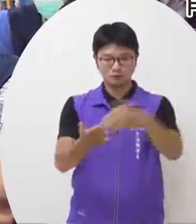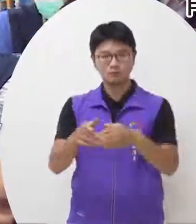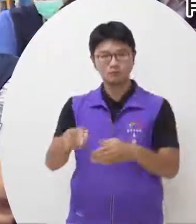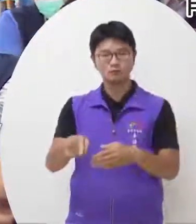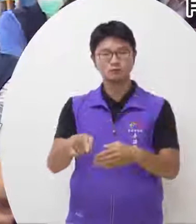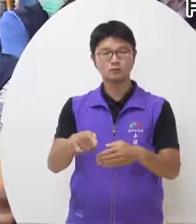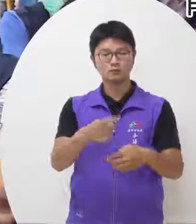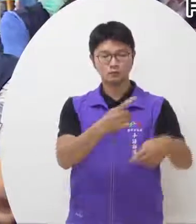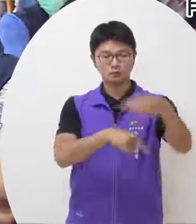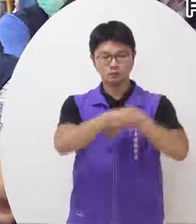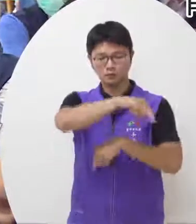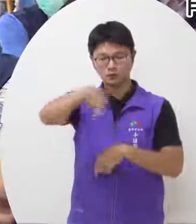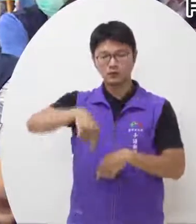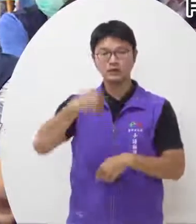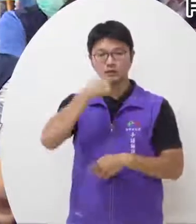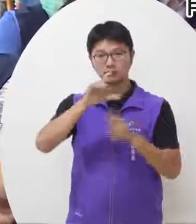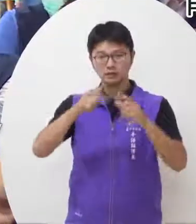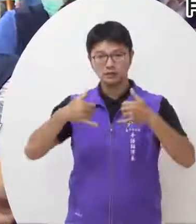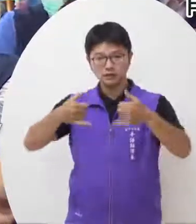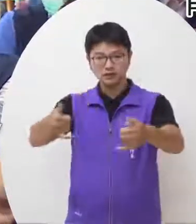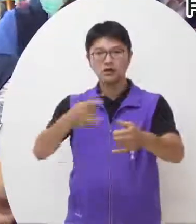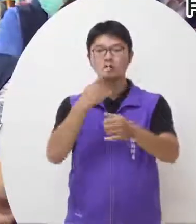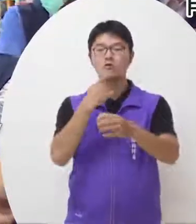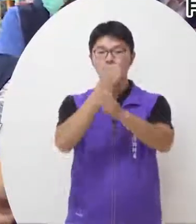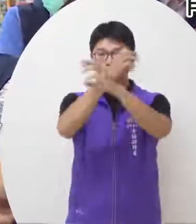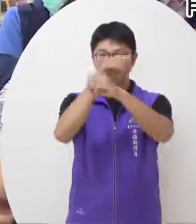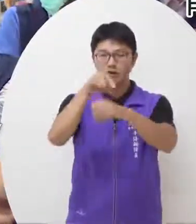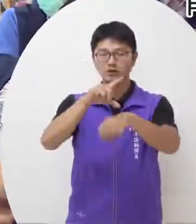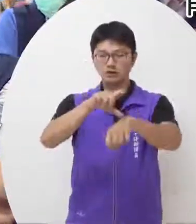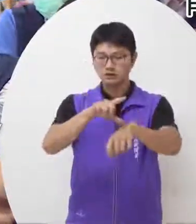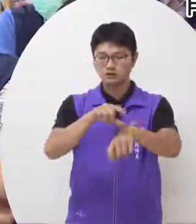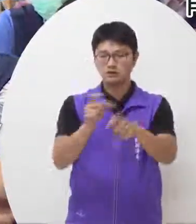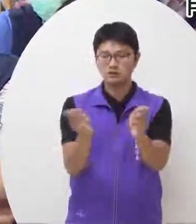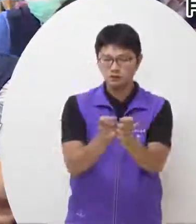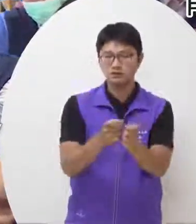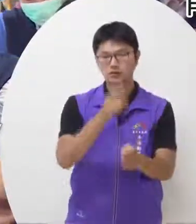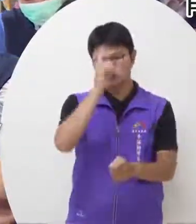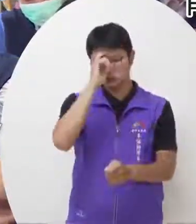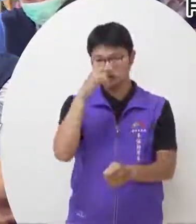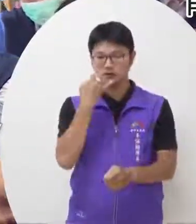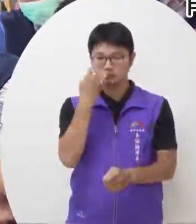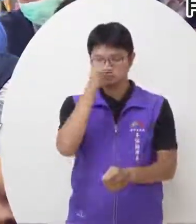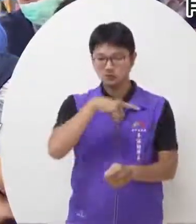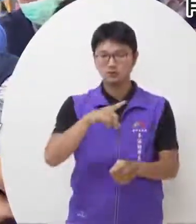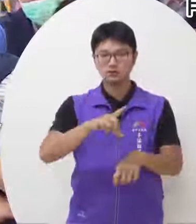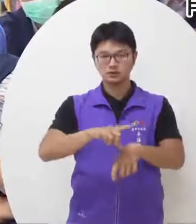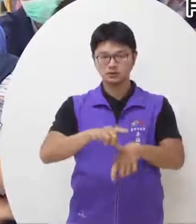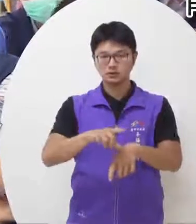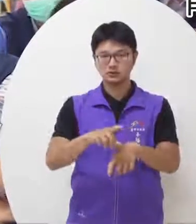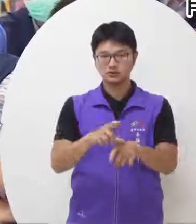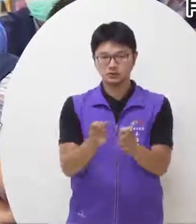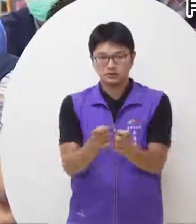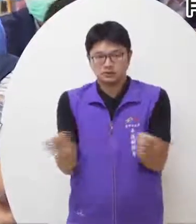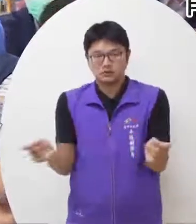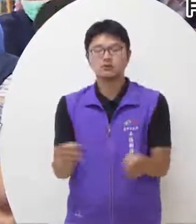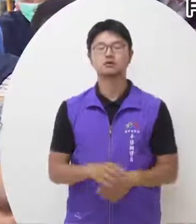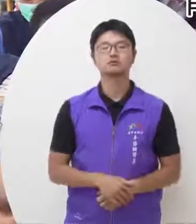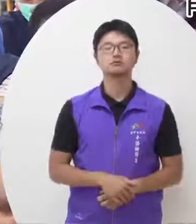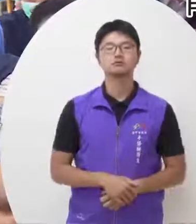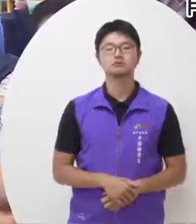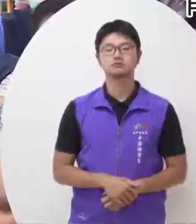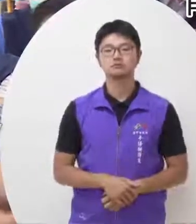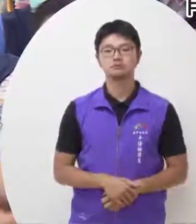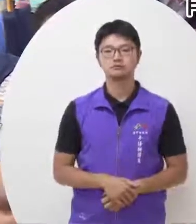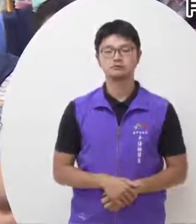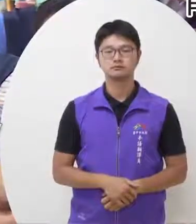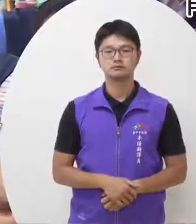题哦，这个部分我也请同仁在周末的时候再观察一下，看是不是有空间再调一部分。那这是针对廖里长